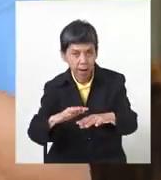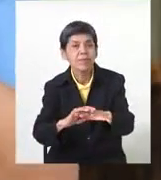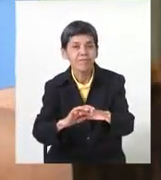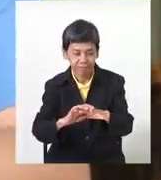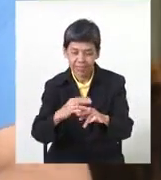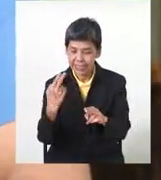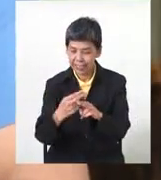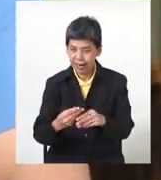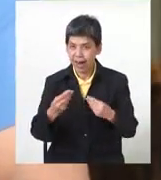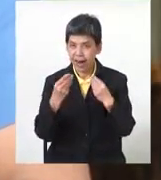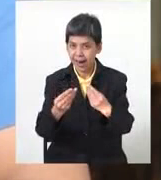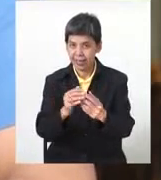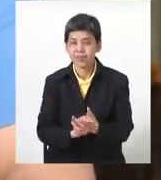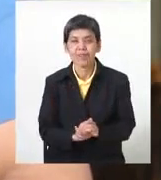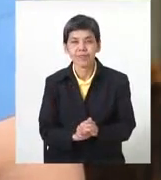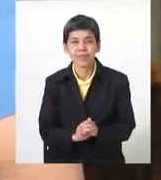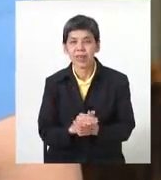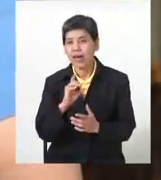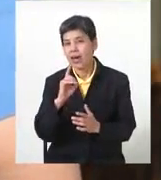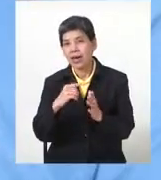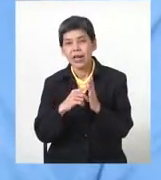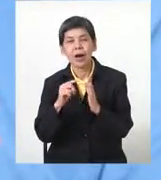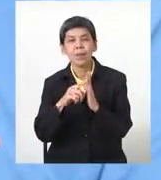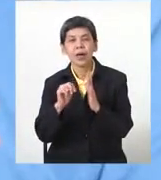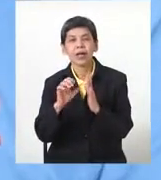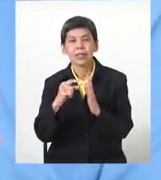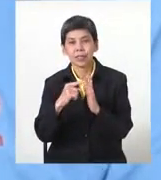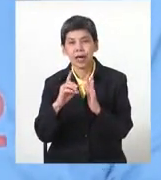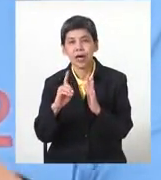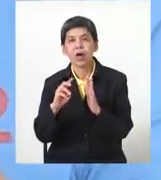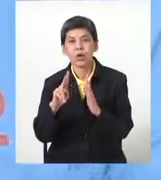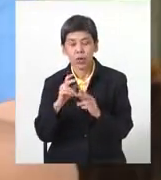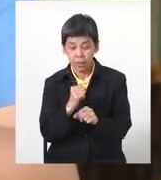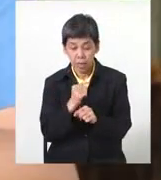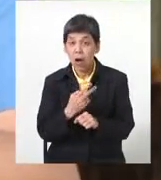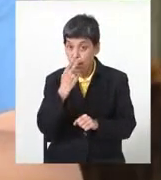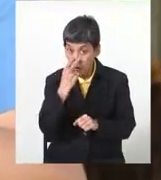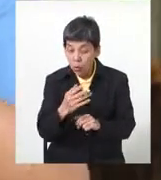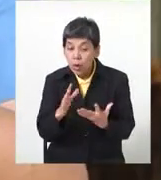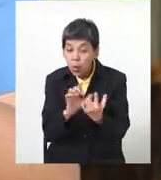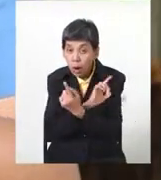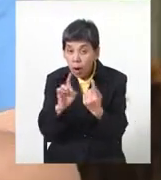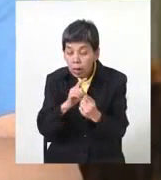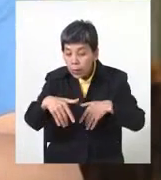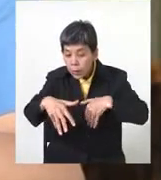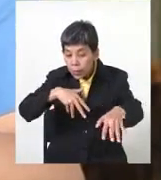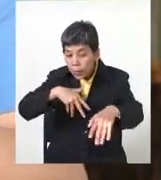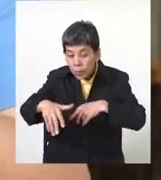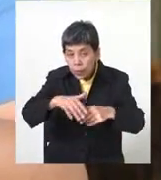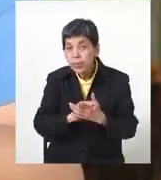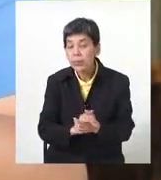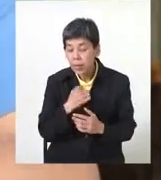รับพระราชทานชื่อว่าดำเนินสะดวกวันนี้นะครับผมจะพาคุณผู้ชมไปดูวิถีชีวิต